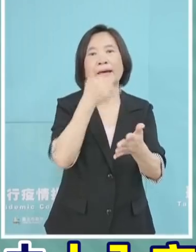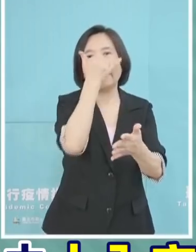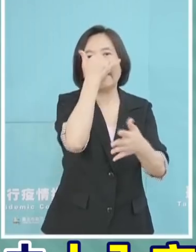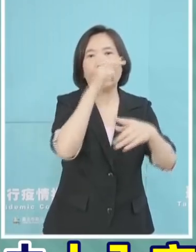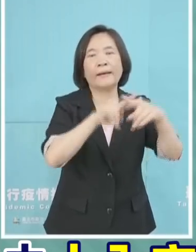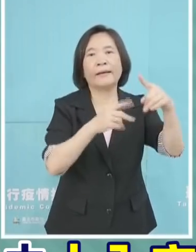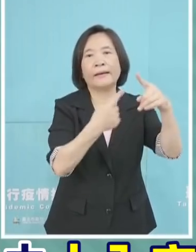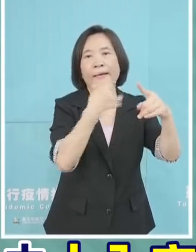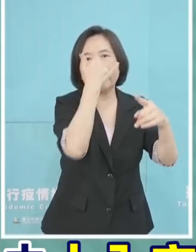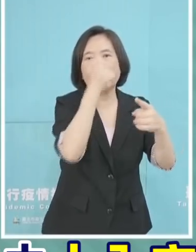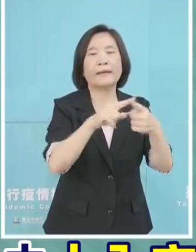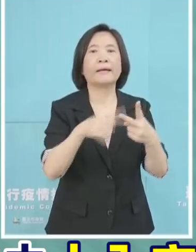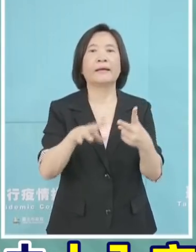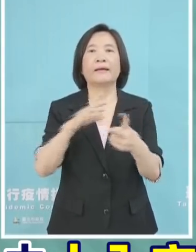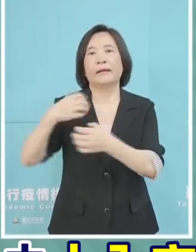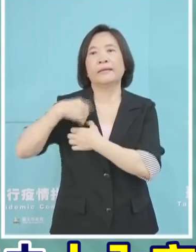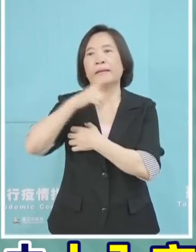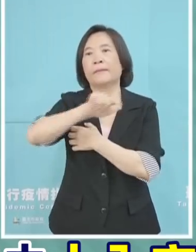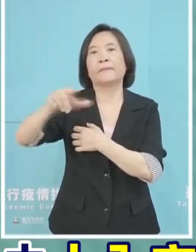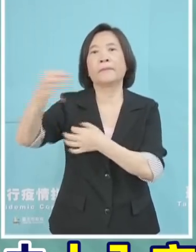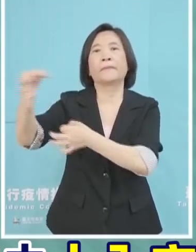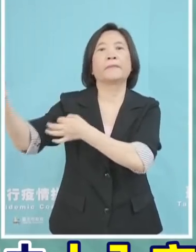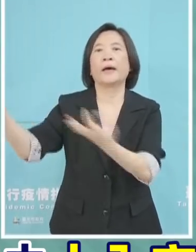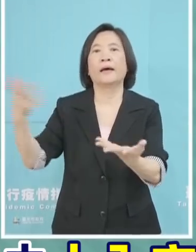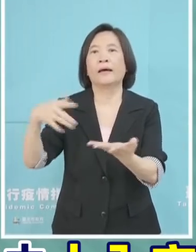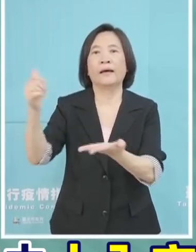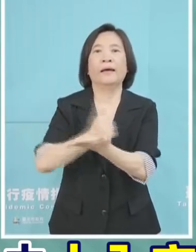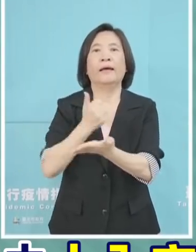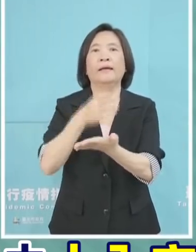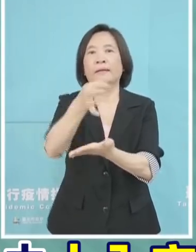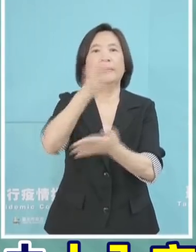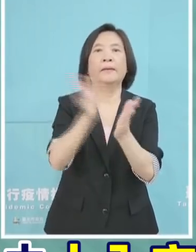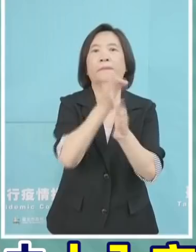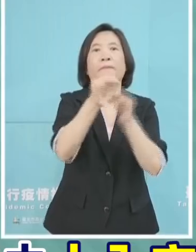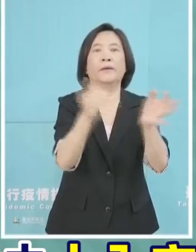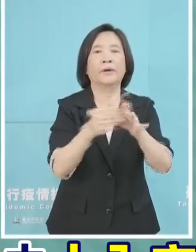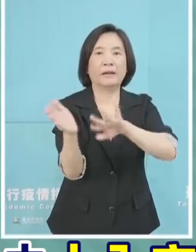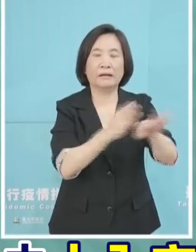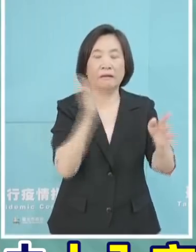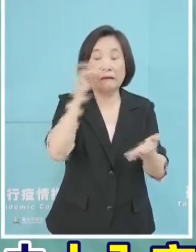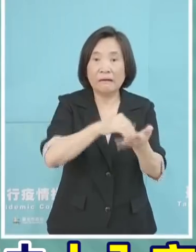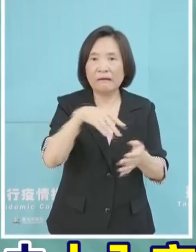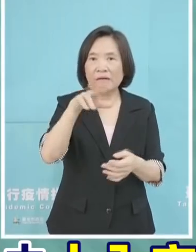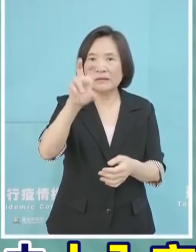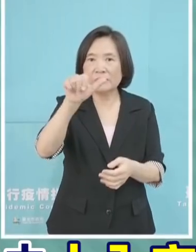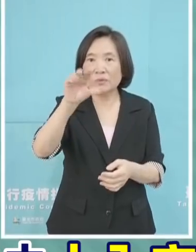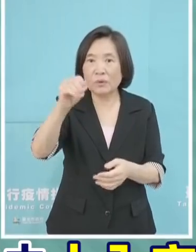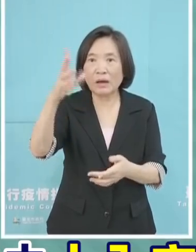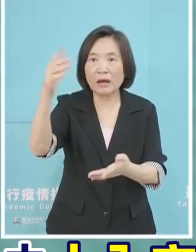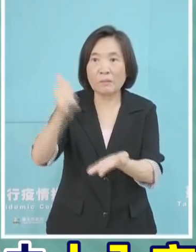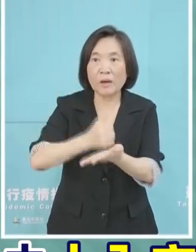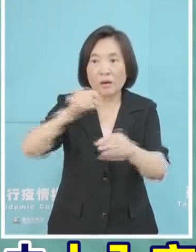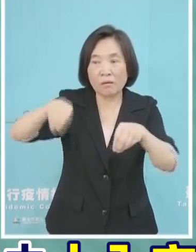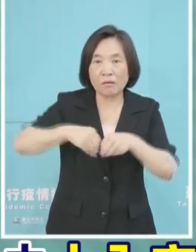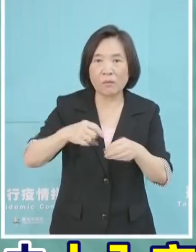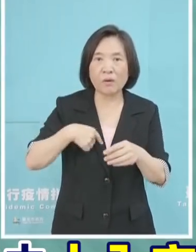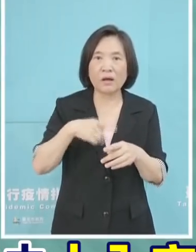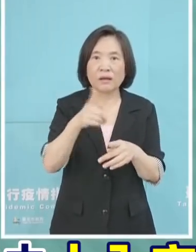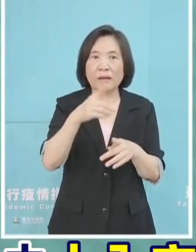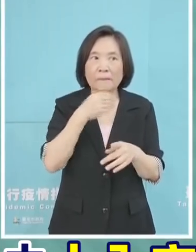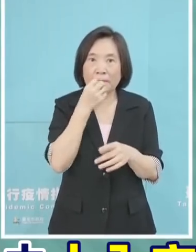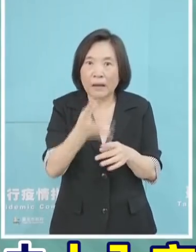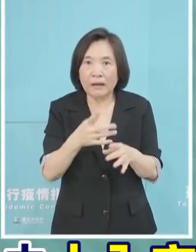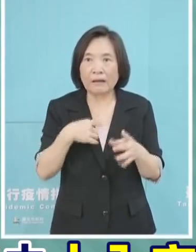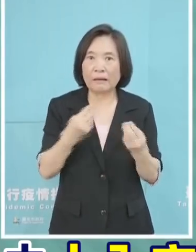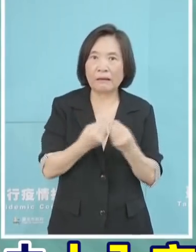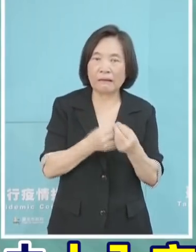到2周的时间，美国今天送了75万剂的疫苗给台湾，会不会觉得之前话讲得太快？